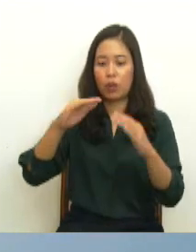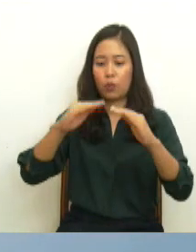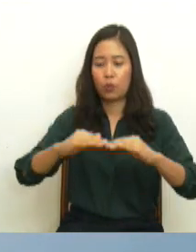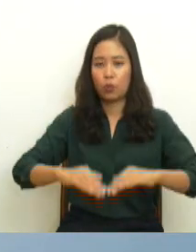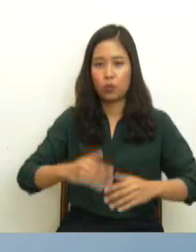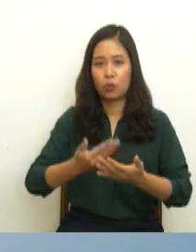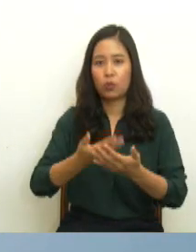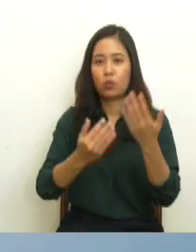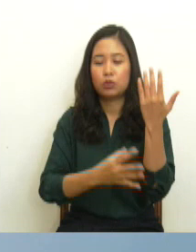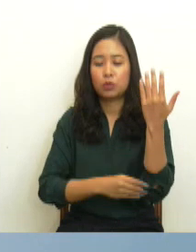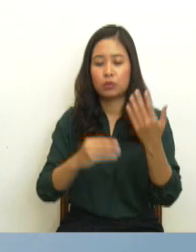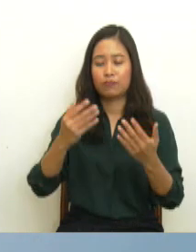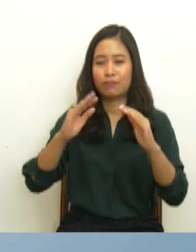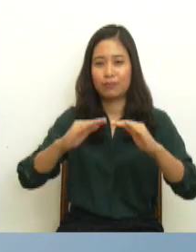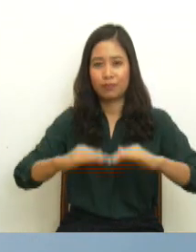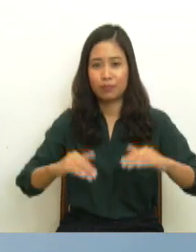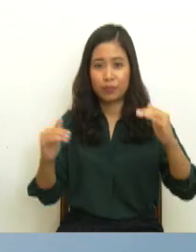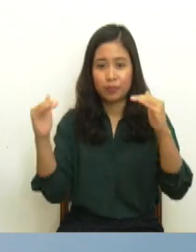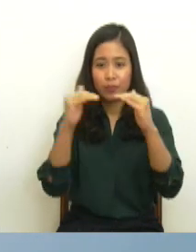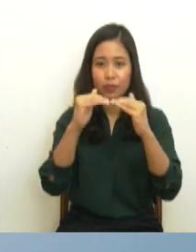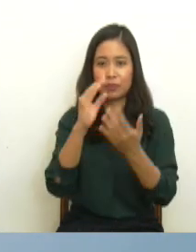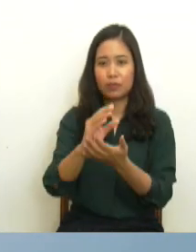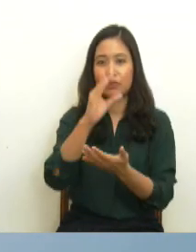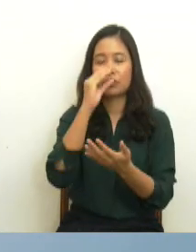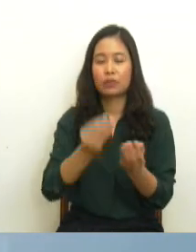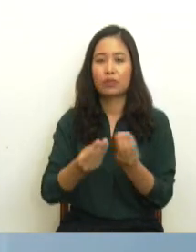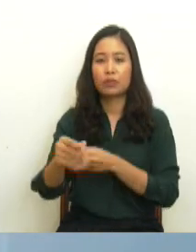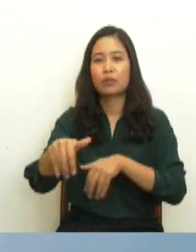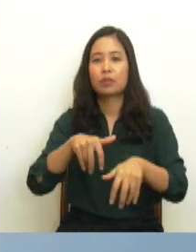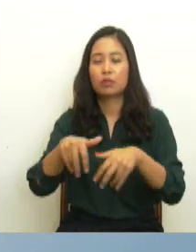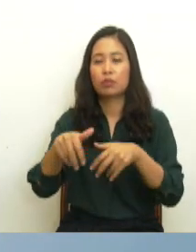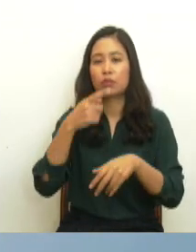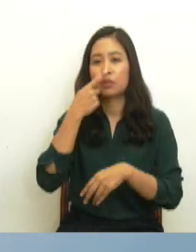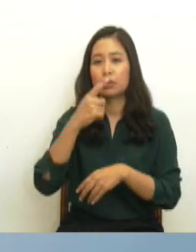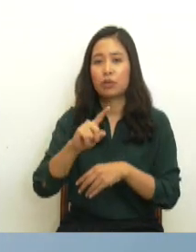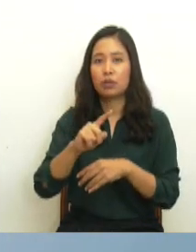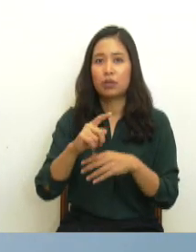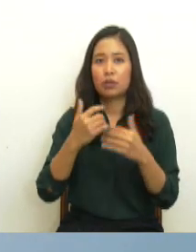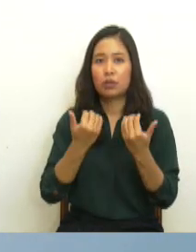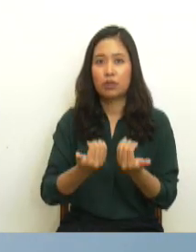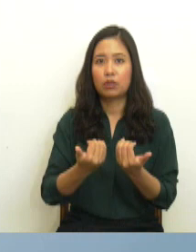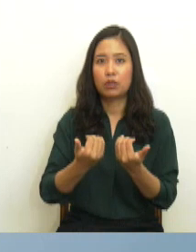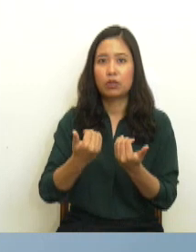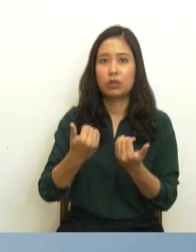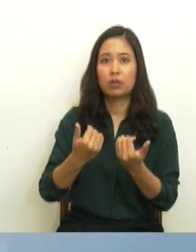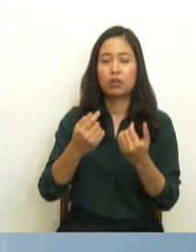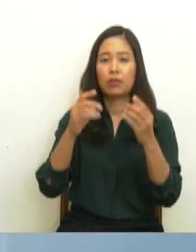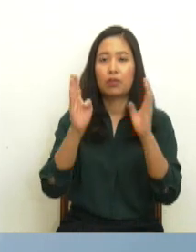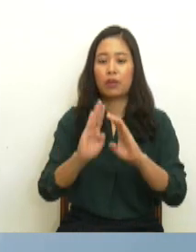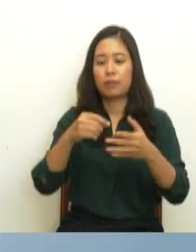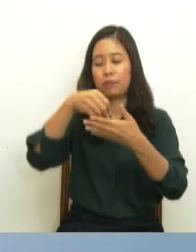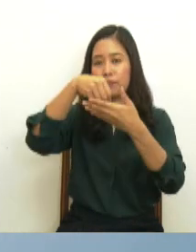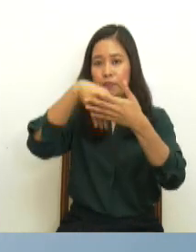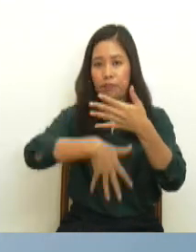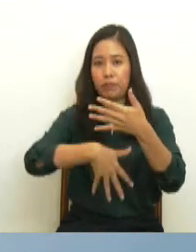หน้าสร้างความเสมอภาคในการจัดการศึกษาให้กับพี่น้องประชาชนใน 3หมดโมเดลก็คือโมเดลแรก